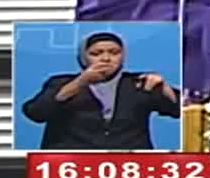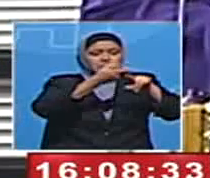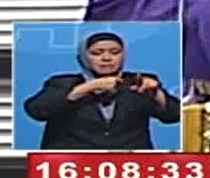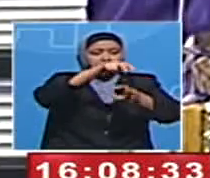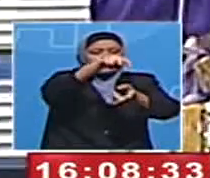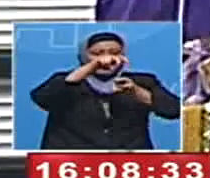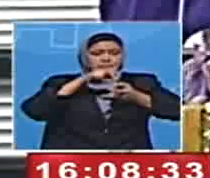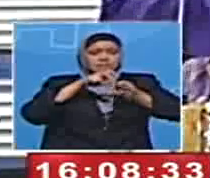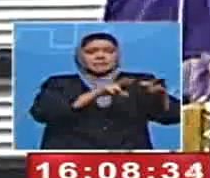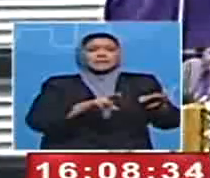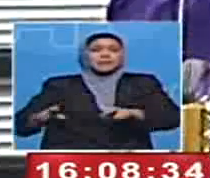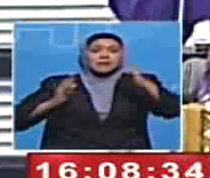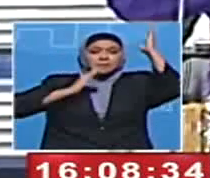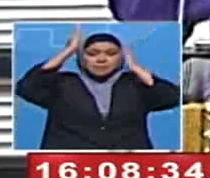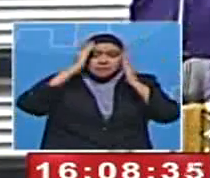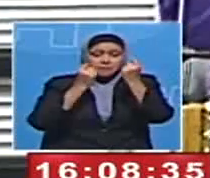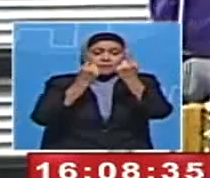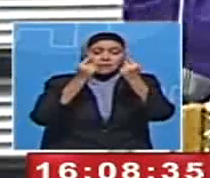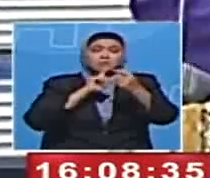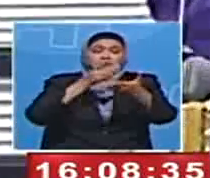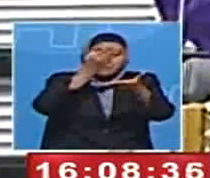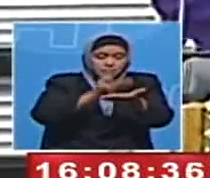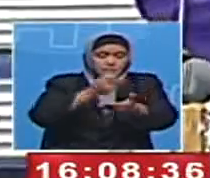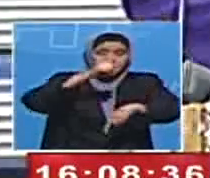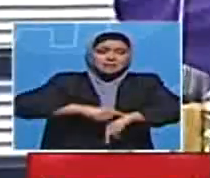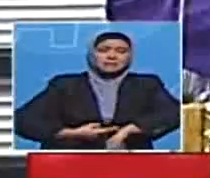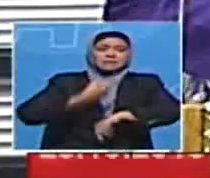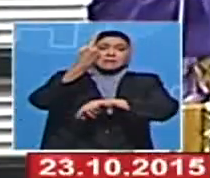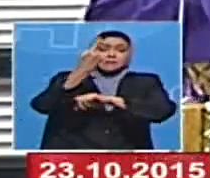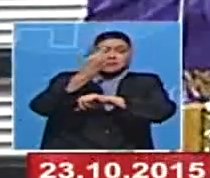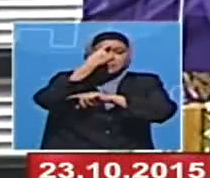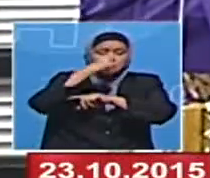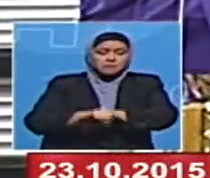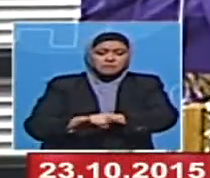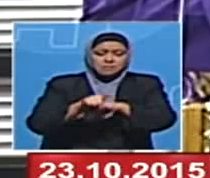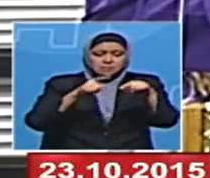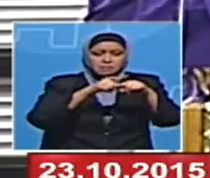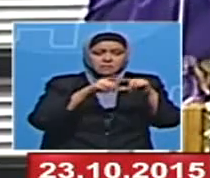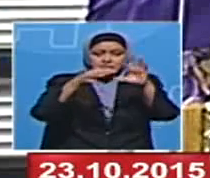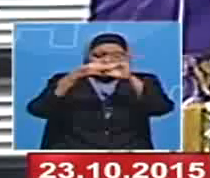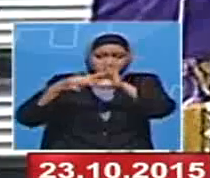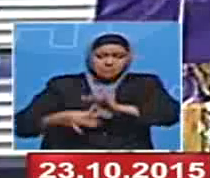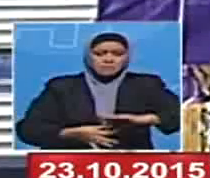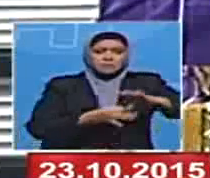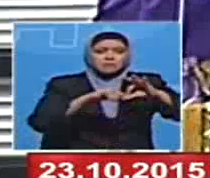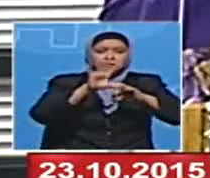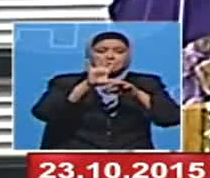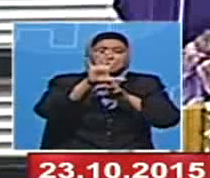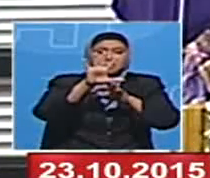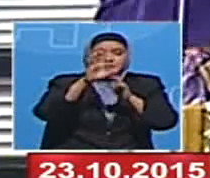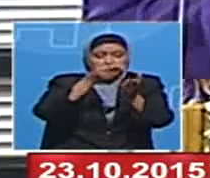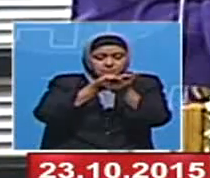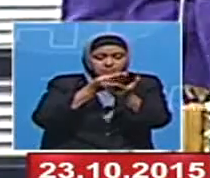ke-11 bajet ini adalah pertama dalam rantaian lima bajet sampailah